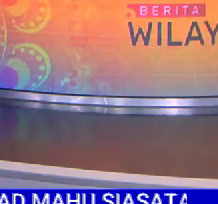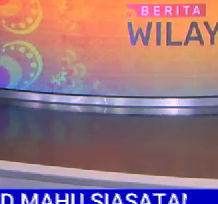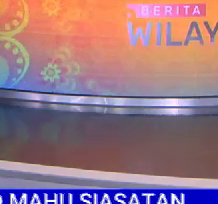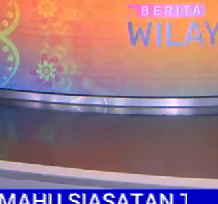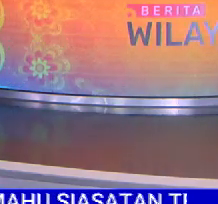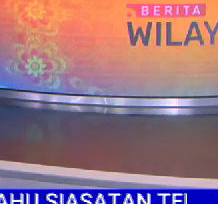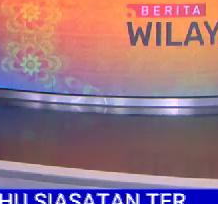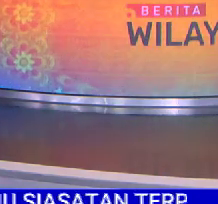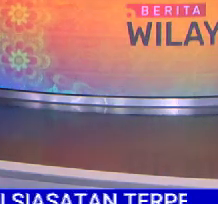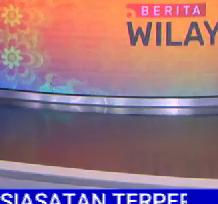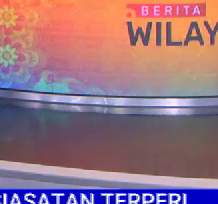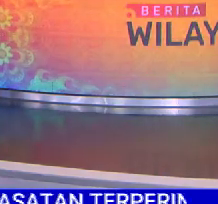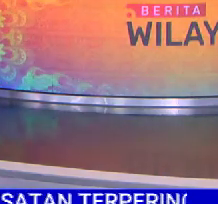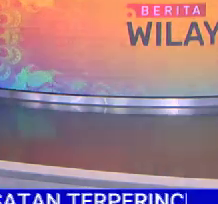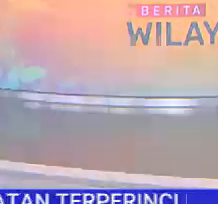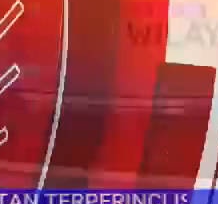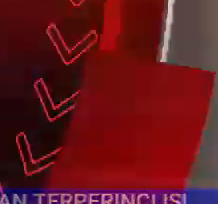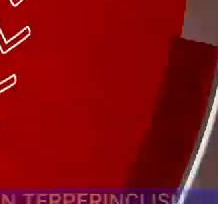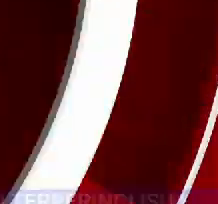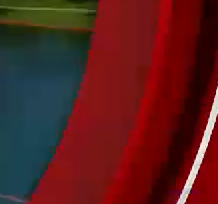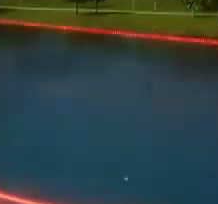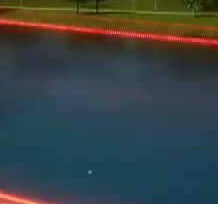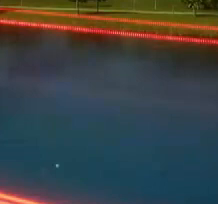bersama berita wilayah.